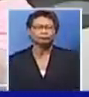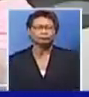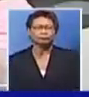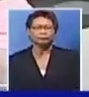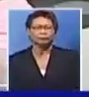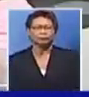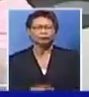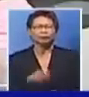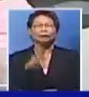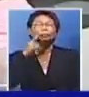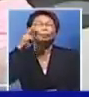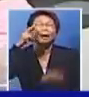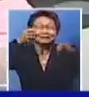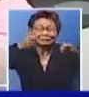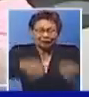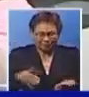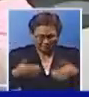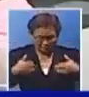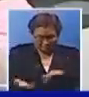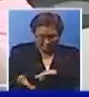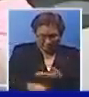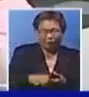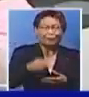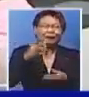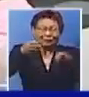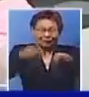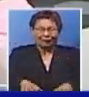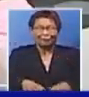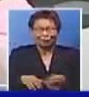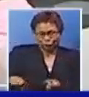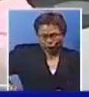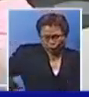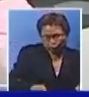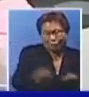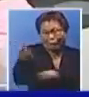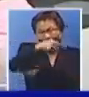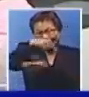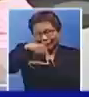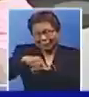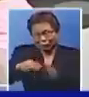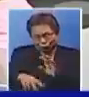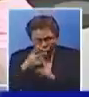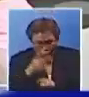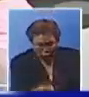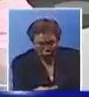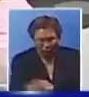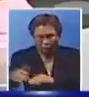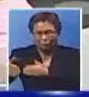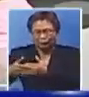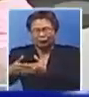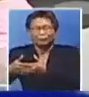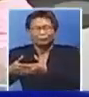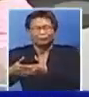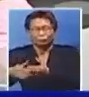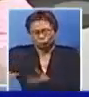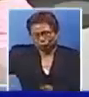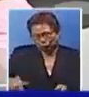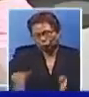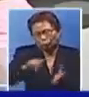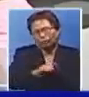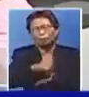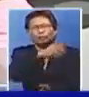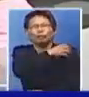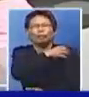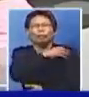Mayat seorang lagi remaja yang hilang di Sungai Lipis semalam ditemukan hari ini berhampiran kawasan pam pasir di sungai tersebut. Komander